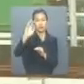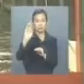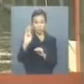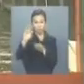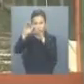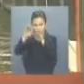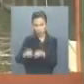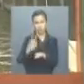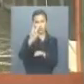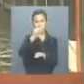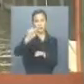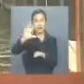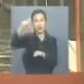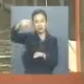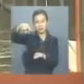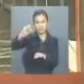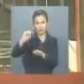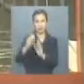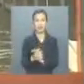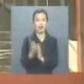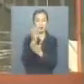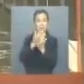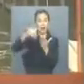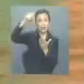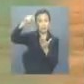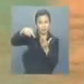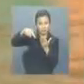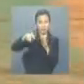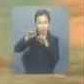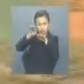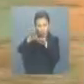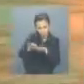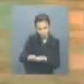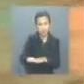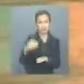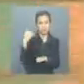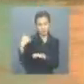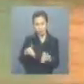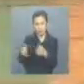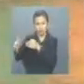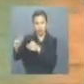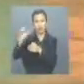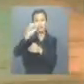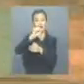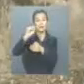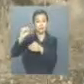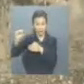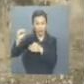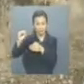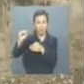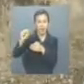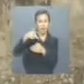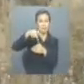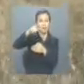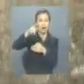2-5 เซนติเมตรคลองบางซื่อตลอดคลองนั้นลดลงเล็กน้อยคลองแสนแสบคลองประเวศบุรีรมย์และด้านในเมื